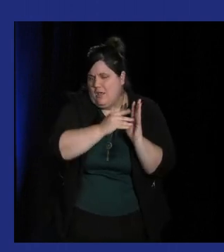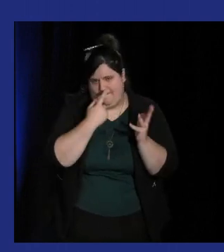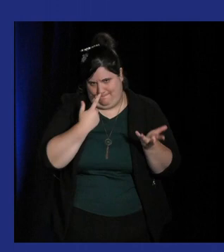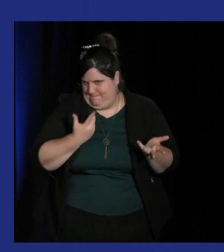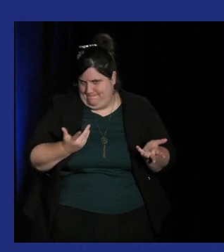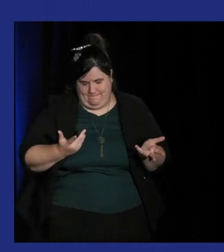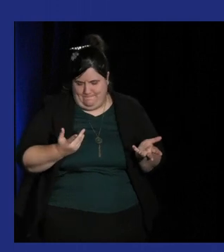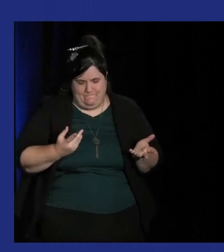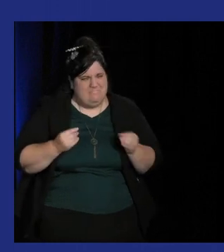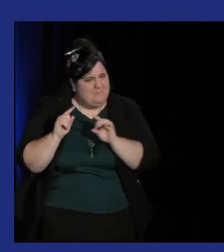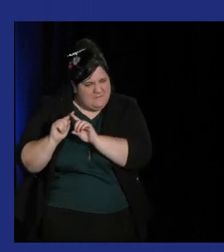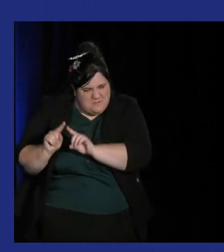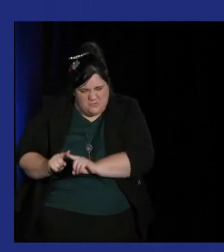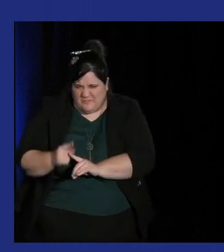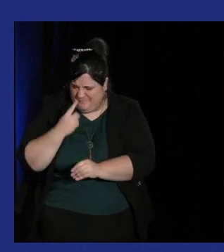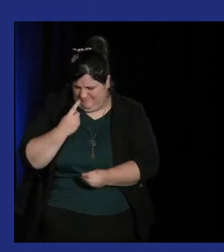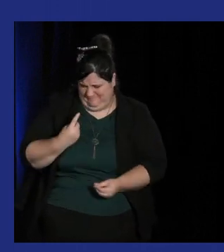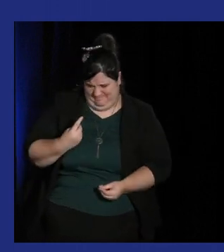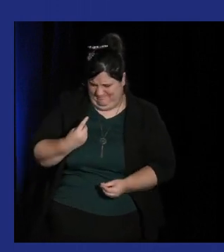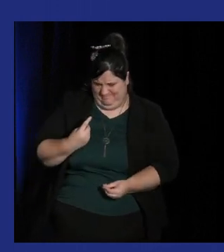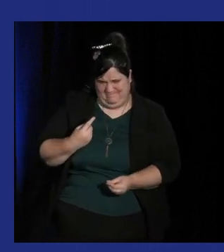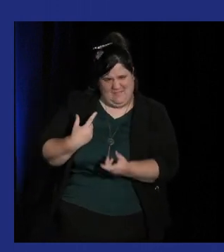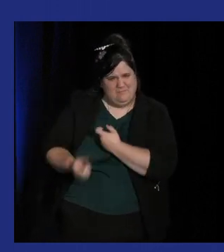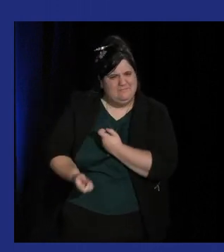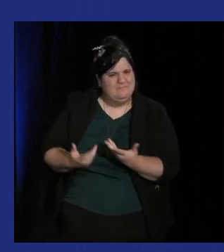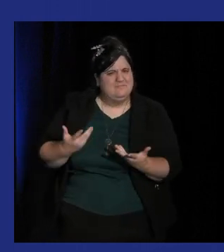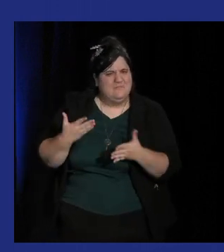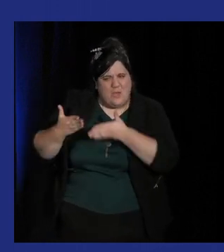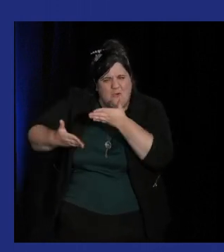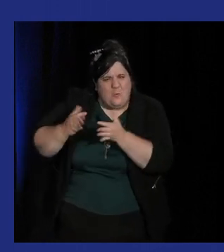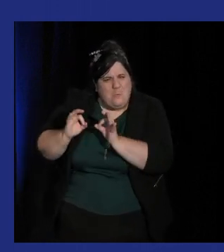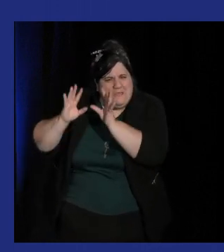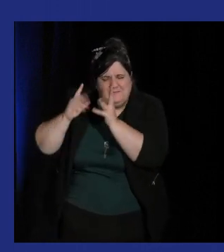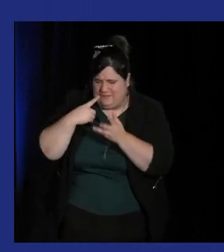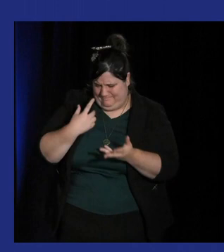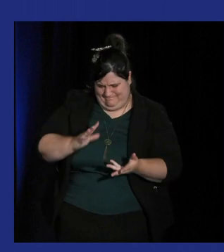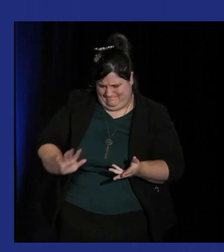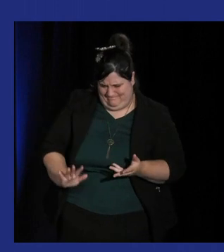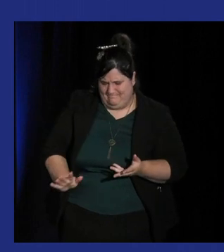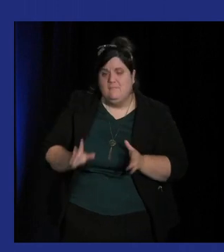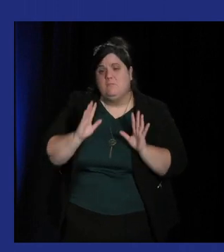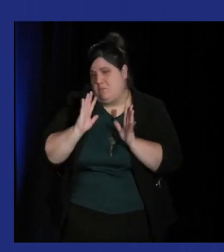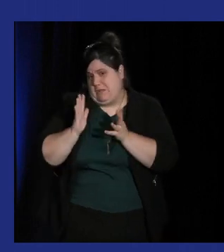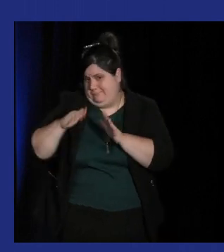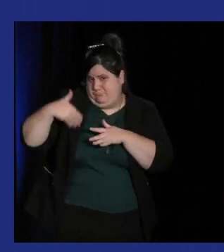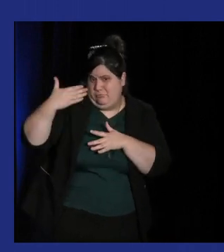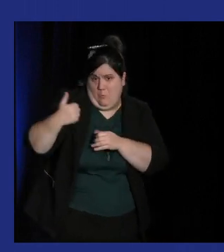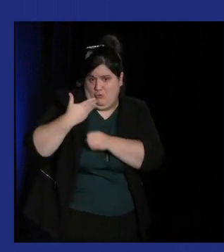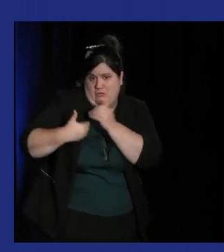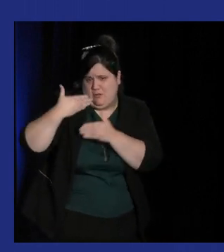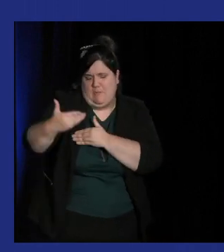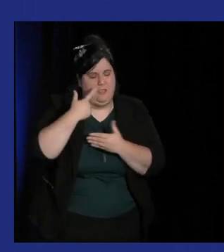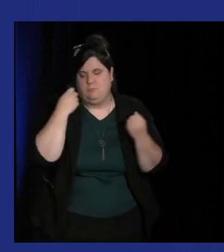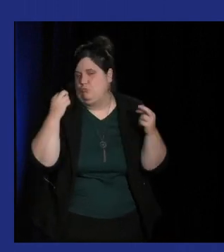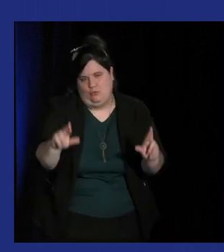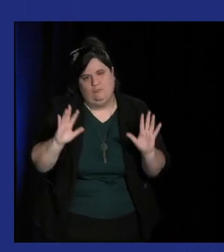trucs qui vont sonner un peu faux si c'est a été complètement généré par intelligence artificielle donc on n'est pas encore là mais je pense que ça se trouve dans quelques années ce sera le ça